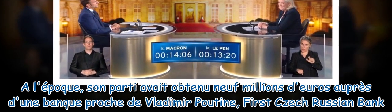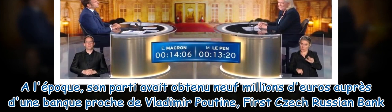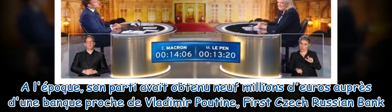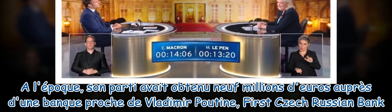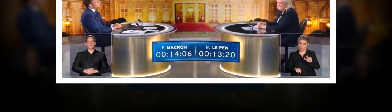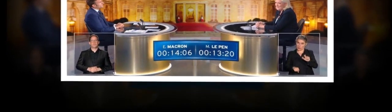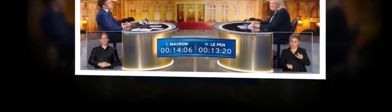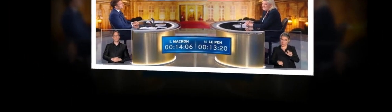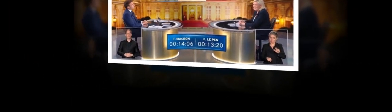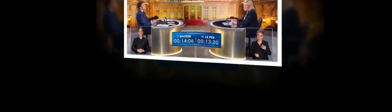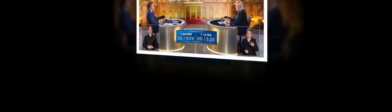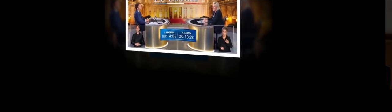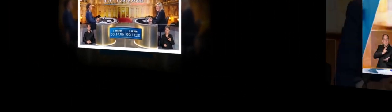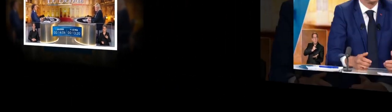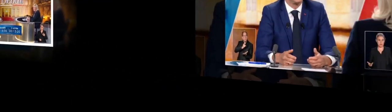and bike